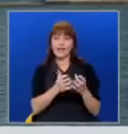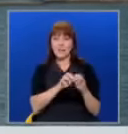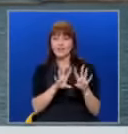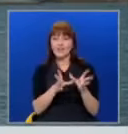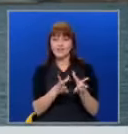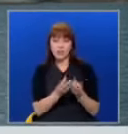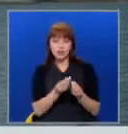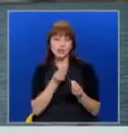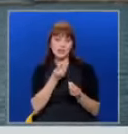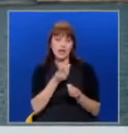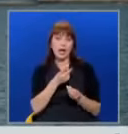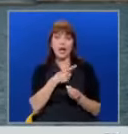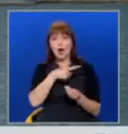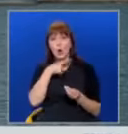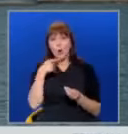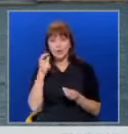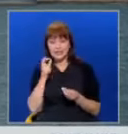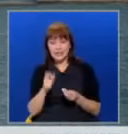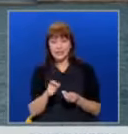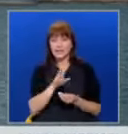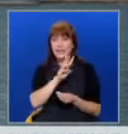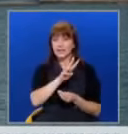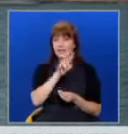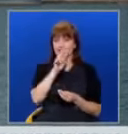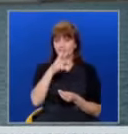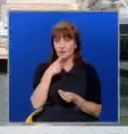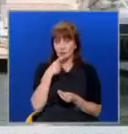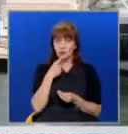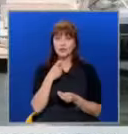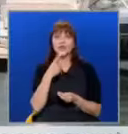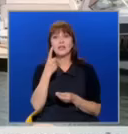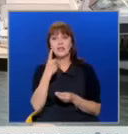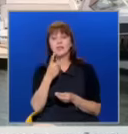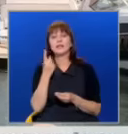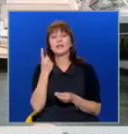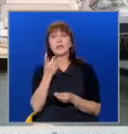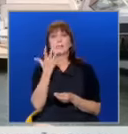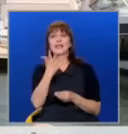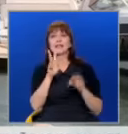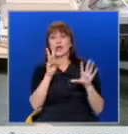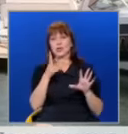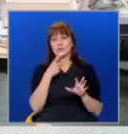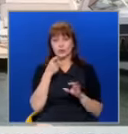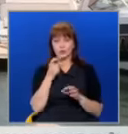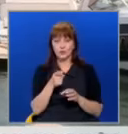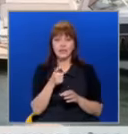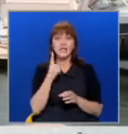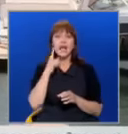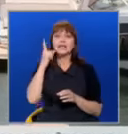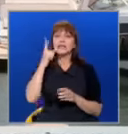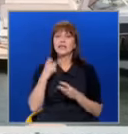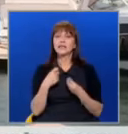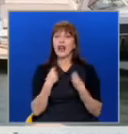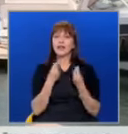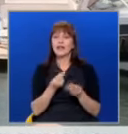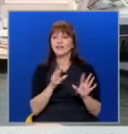на 32 и на 58 години. Те са били готвач и рулеви на кораба. Сигнала за инцидента е подаден около 9 и нещо.